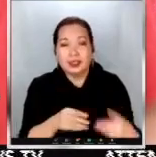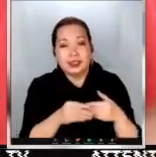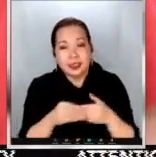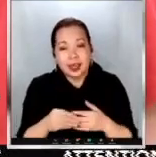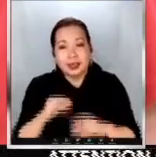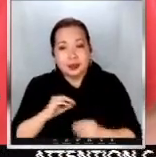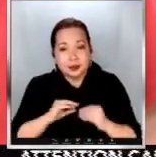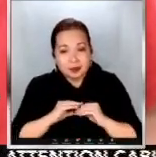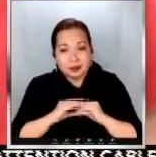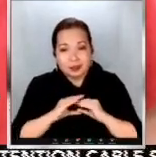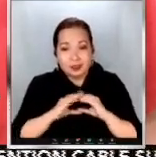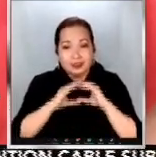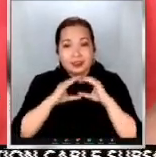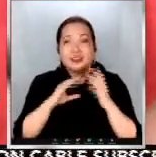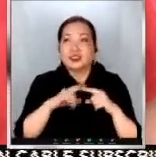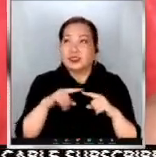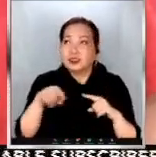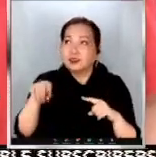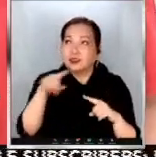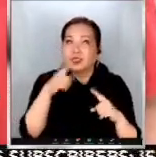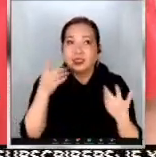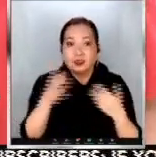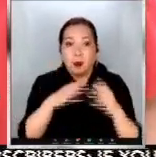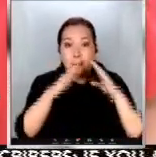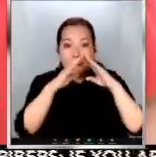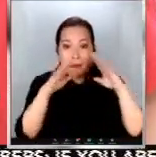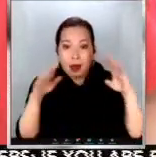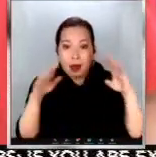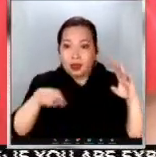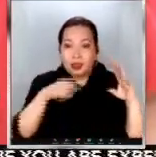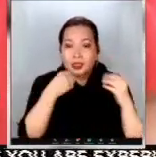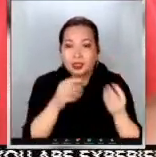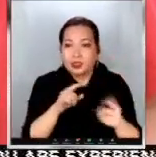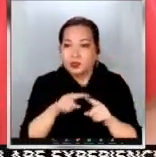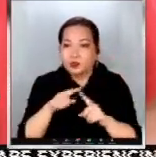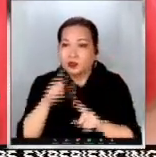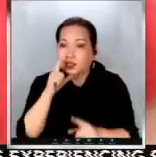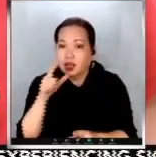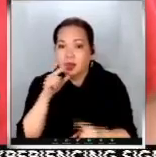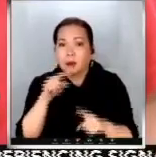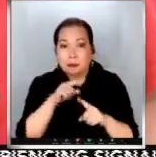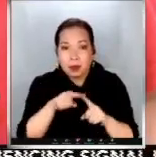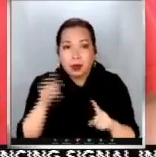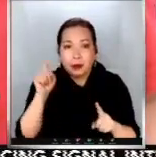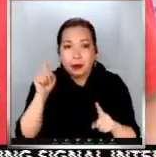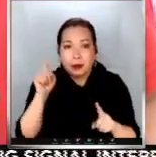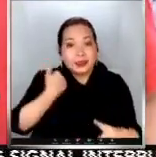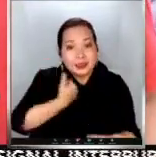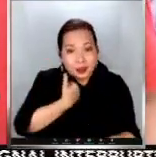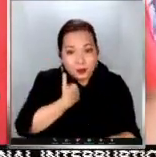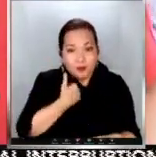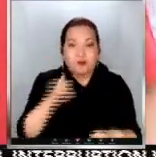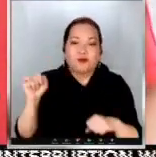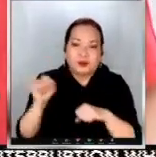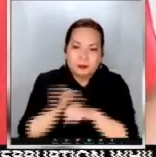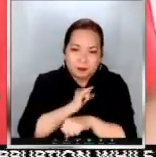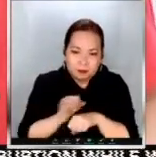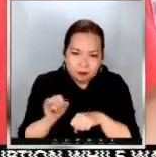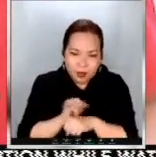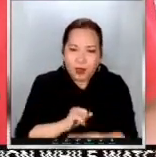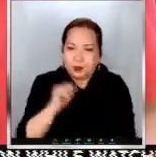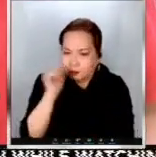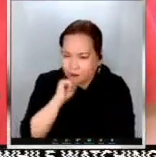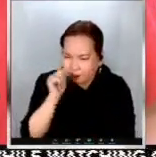ang sarili mo ng pampaswerte, baliwala pa rin ito kung hindi niyo po sasamahan ng sipag, tiyaga, determinasyon at higit sa